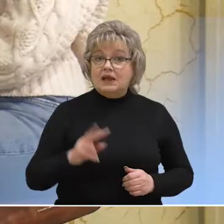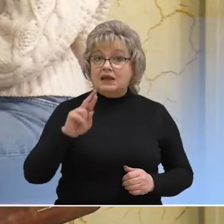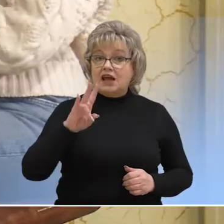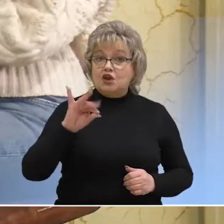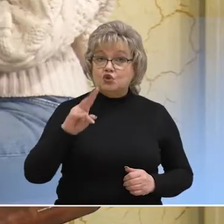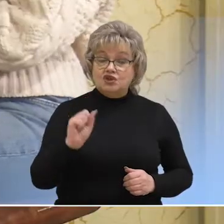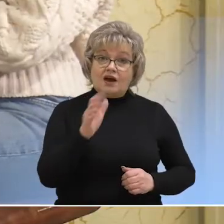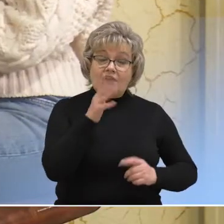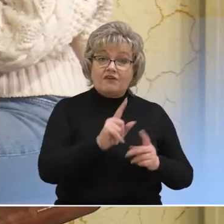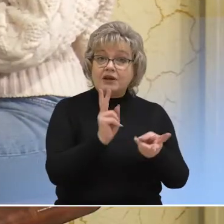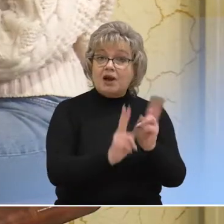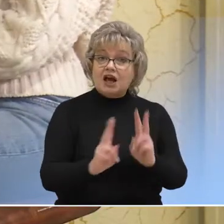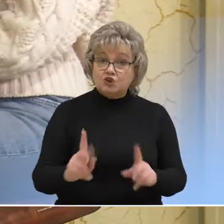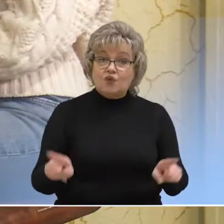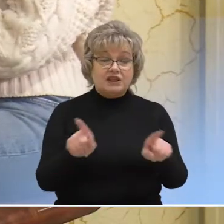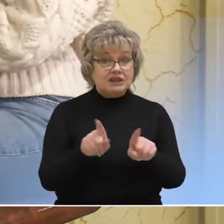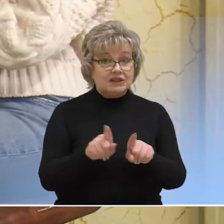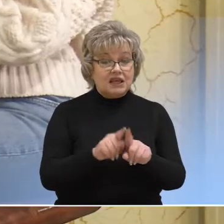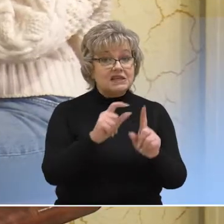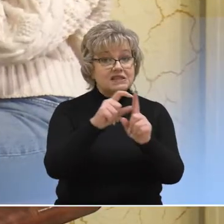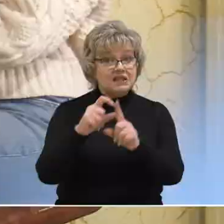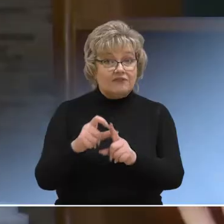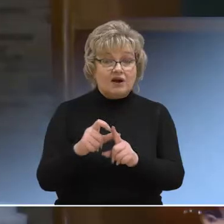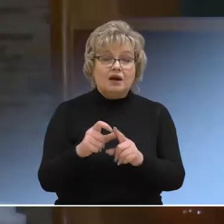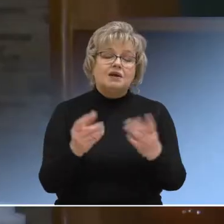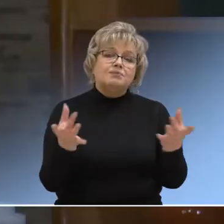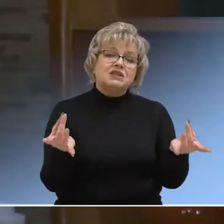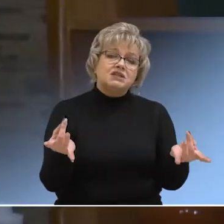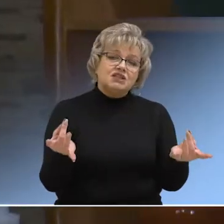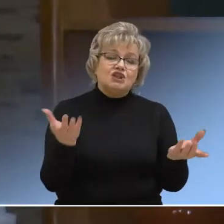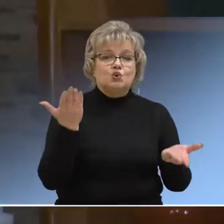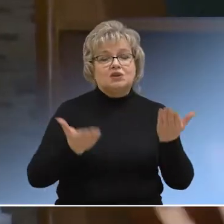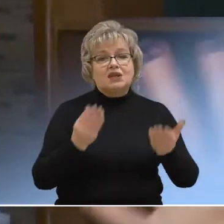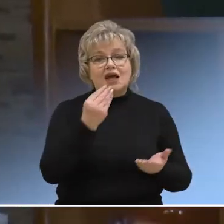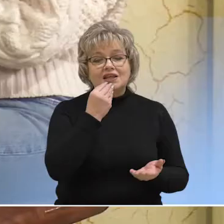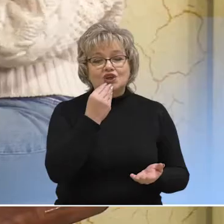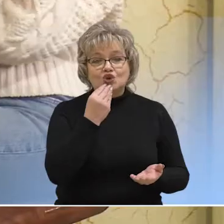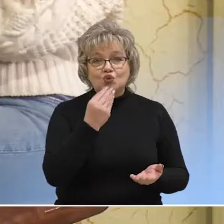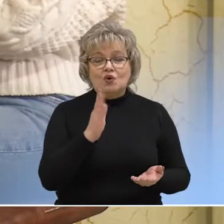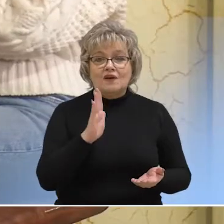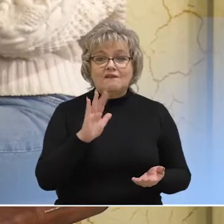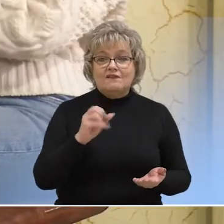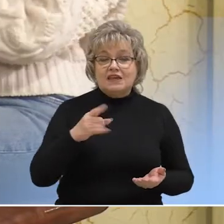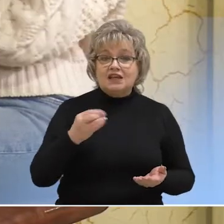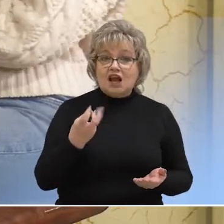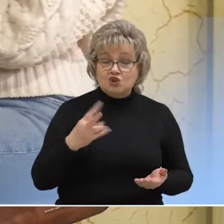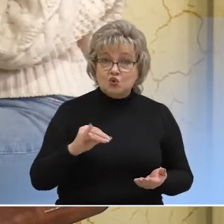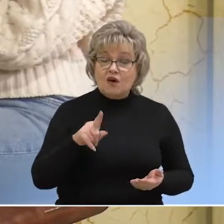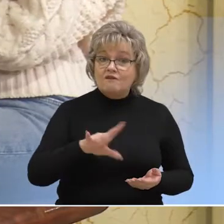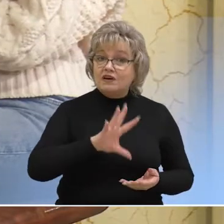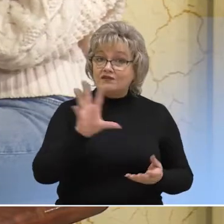Яночка. Во время готовки такие фразы, медитирую там, да, на еду, вегетарианство, вы все такие